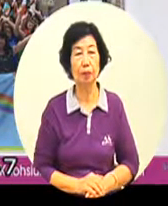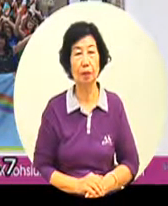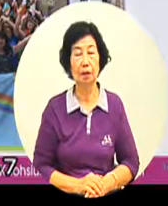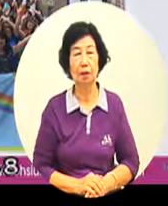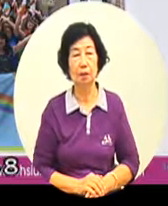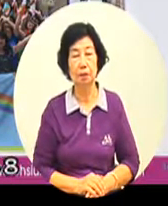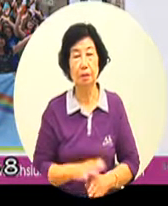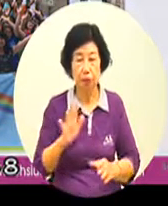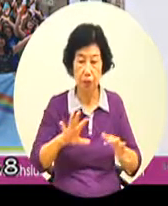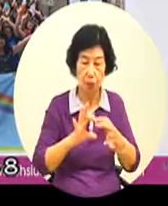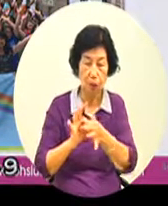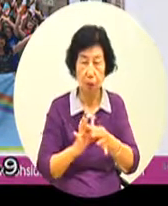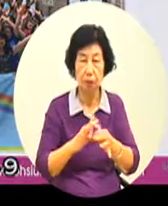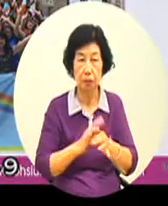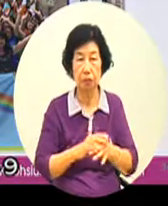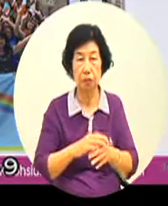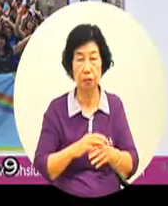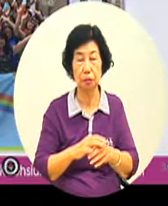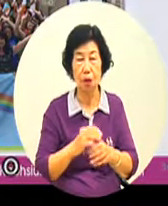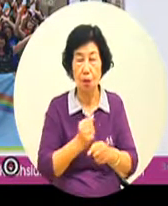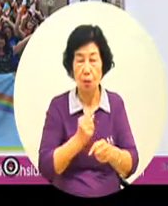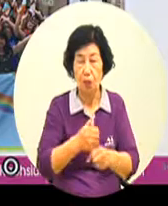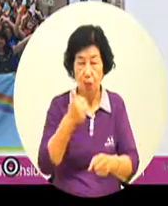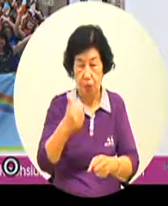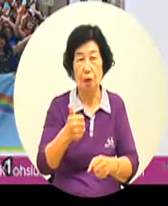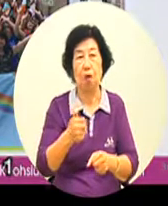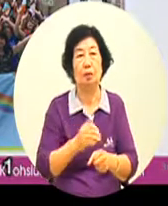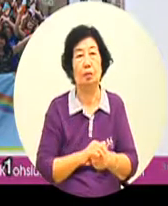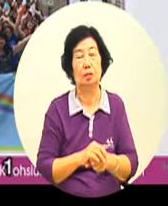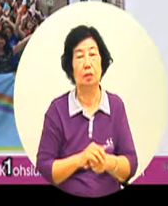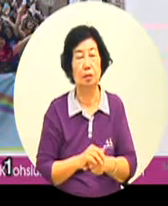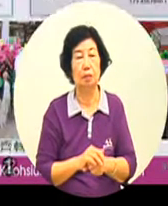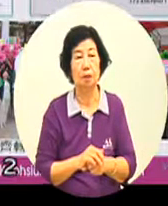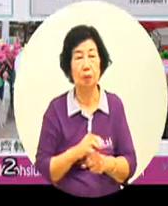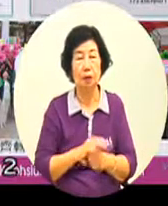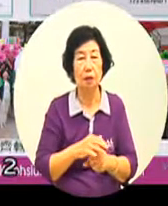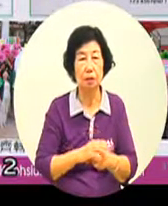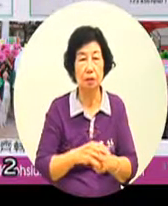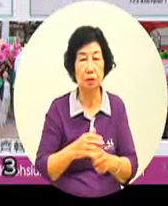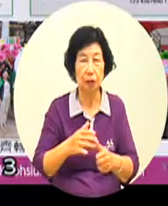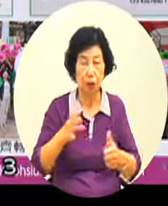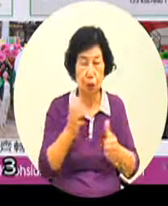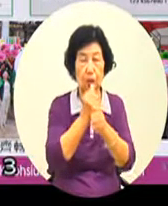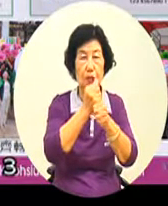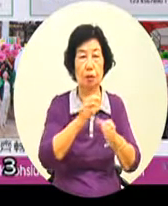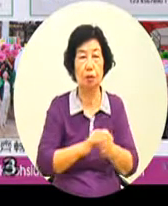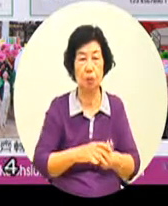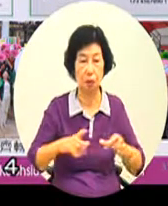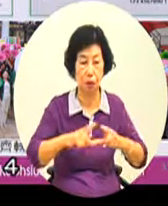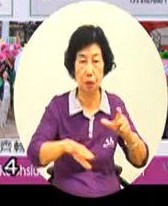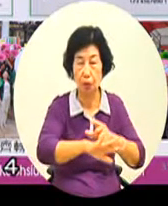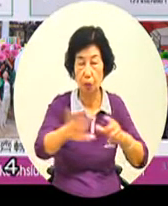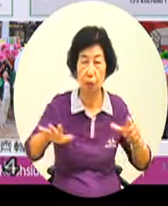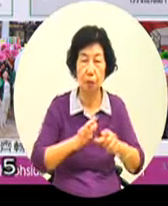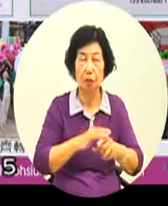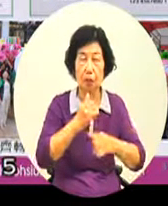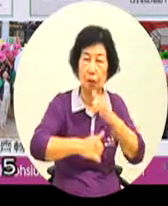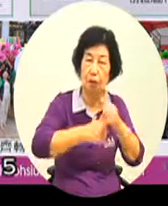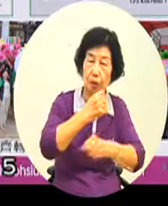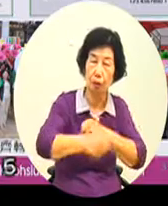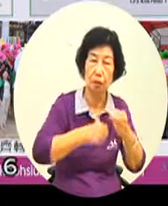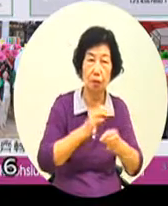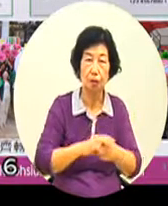关注，也有非常好的一些成果。那当然还有我们的社区领袖交流，还有我们一些大型的活动，包括元旦、国庆